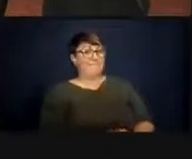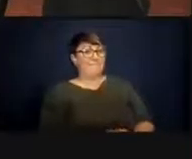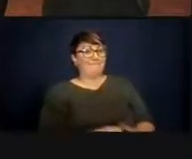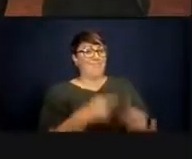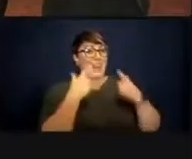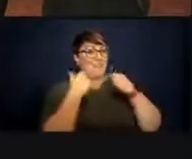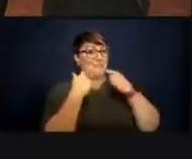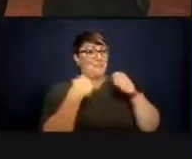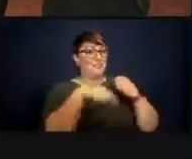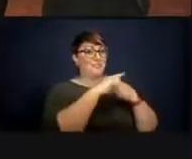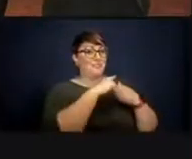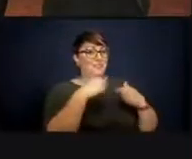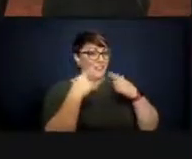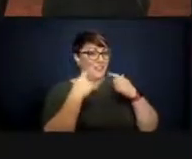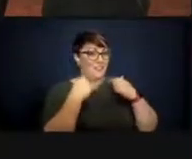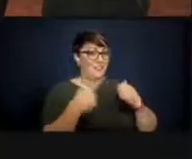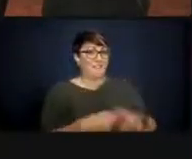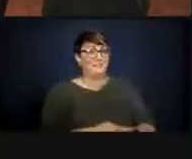watasaidiwa.